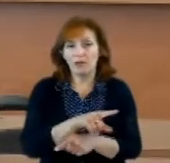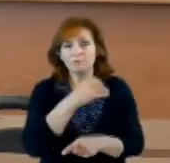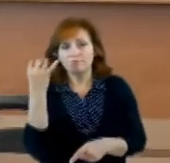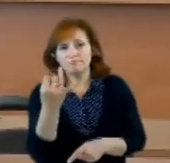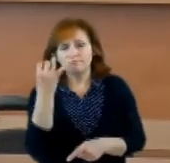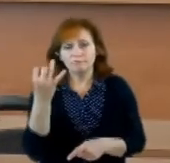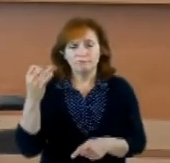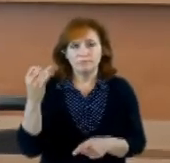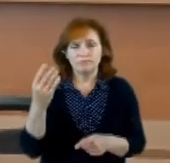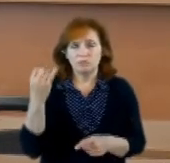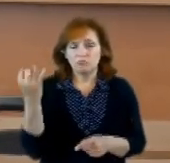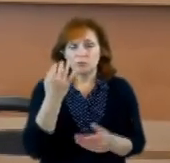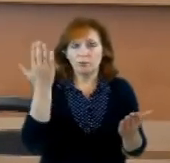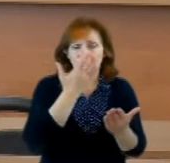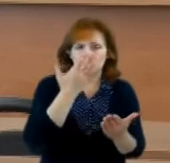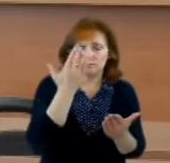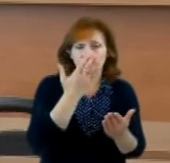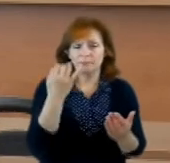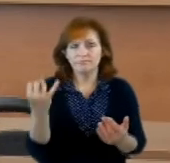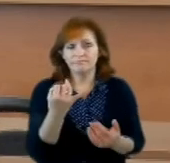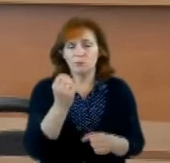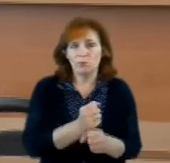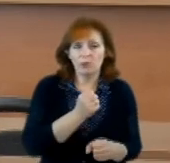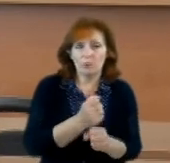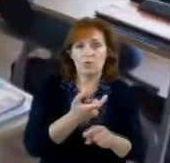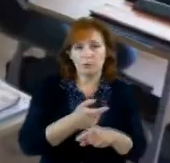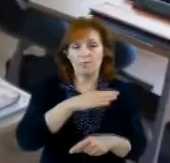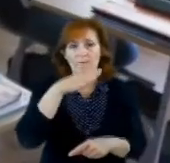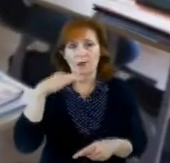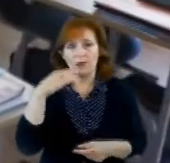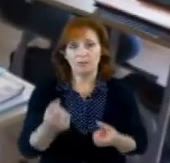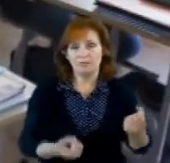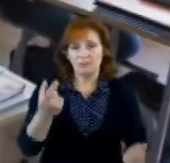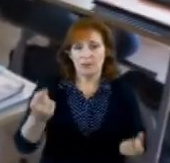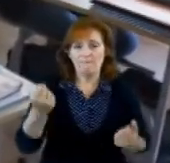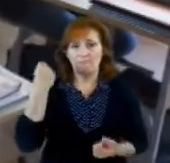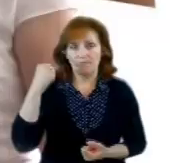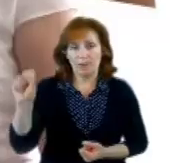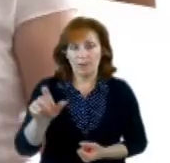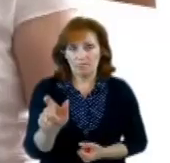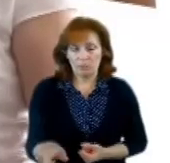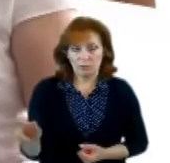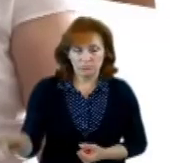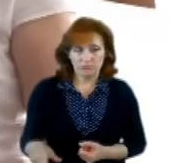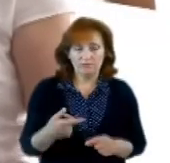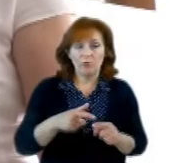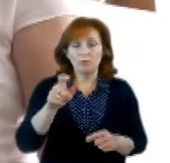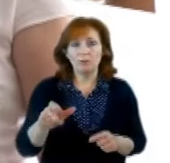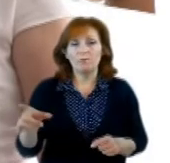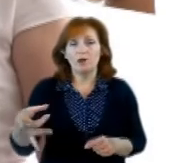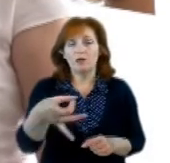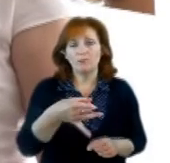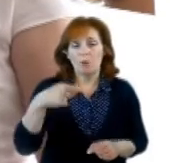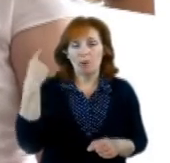тому ось багато з'явилося переможців. Учні Алли Єрмоленко – переможці районних та обласних